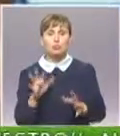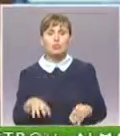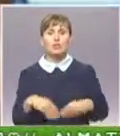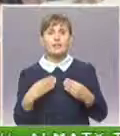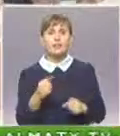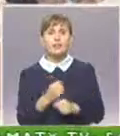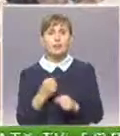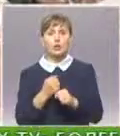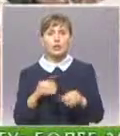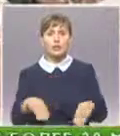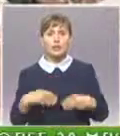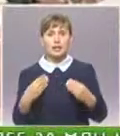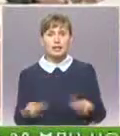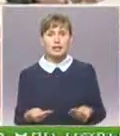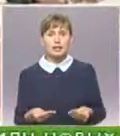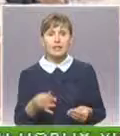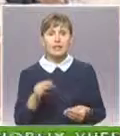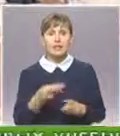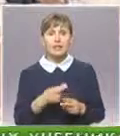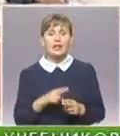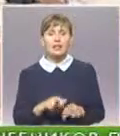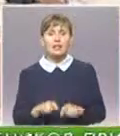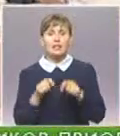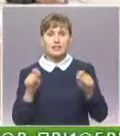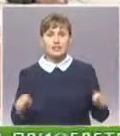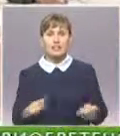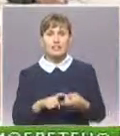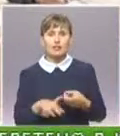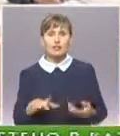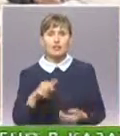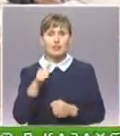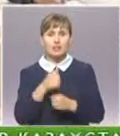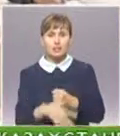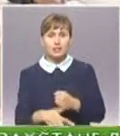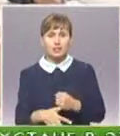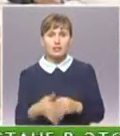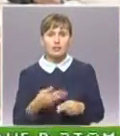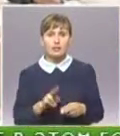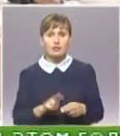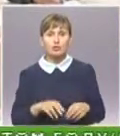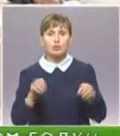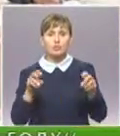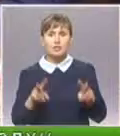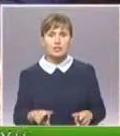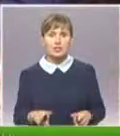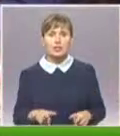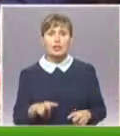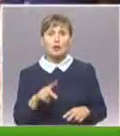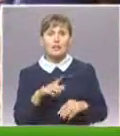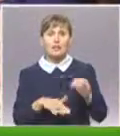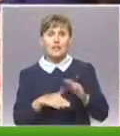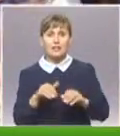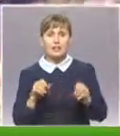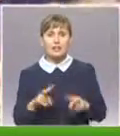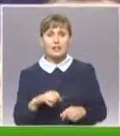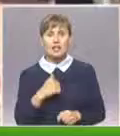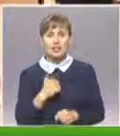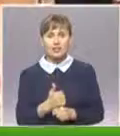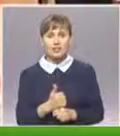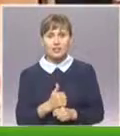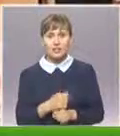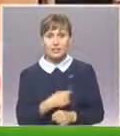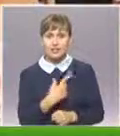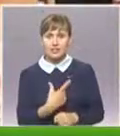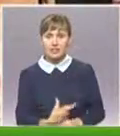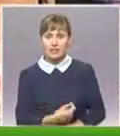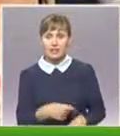давать работодатели. Для этого они создают независимые центры, в которых молодым специалистам присваивают квалификацию. На основании